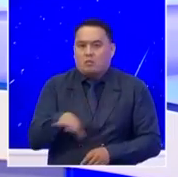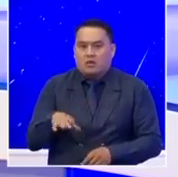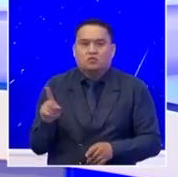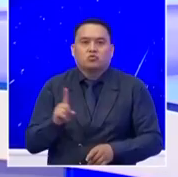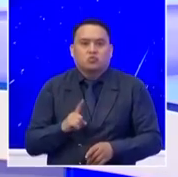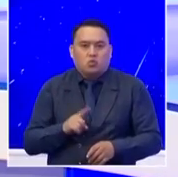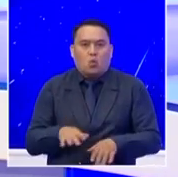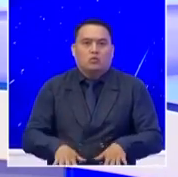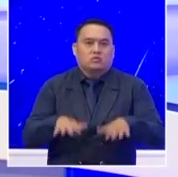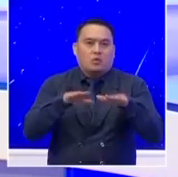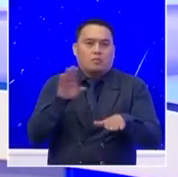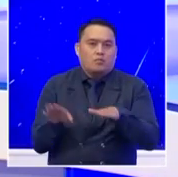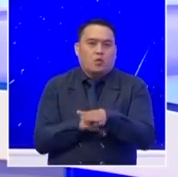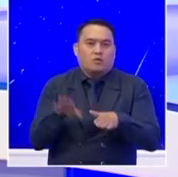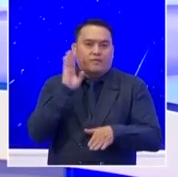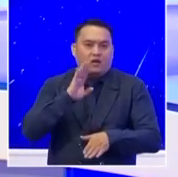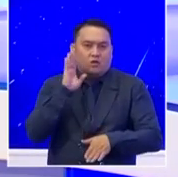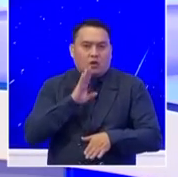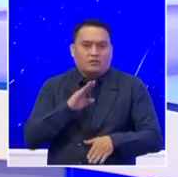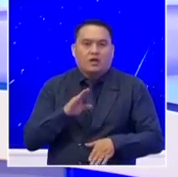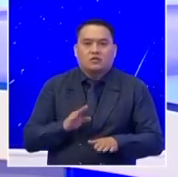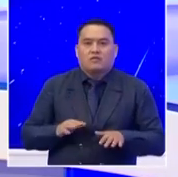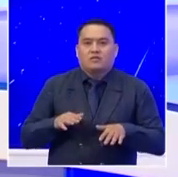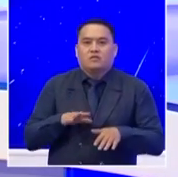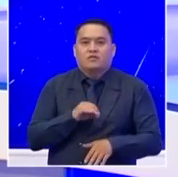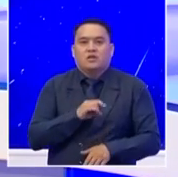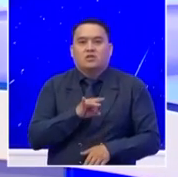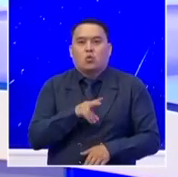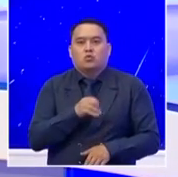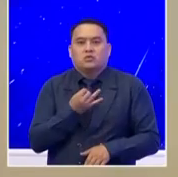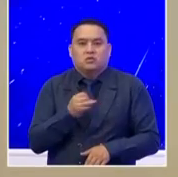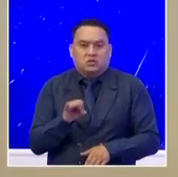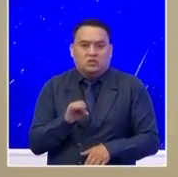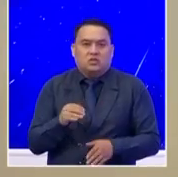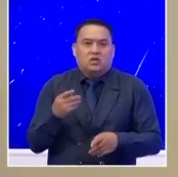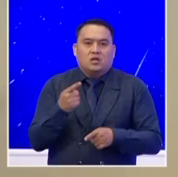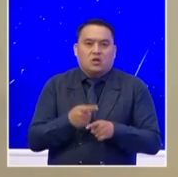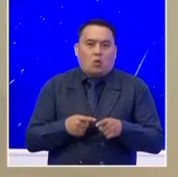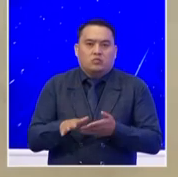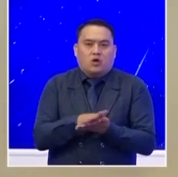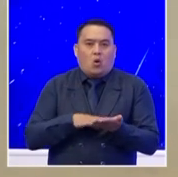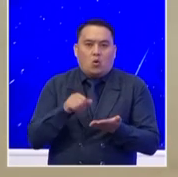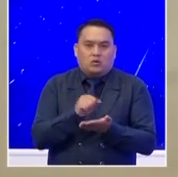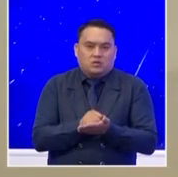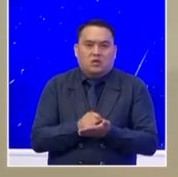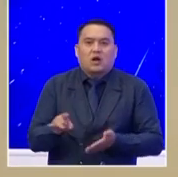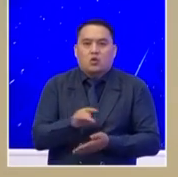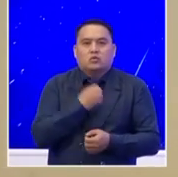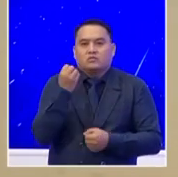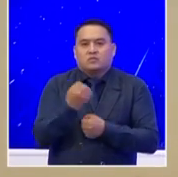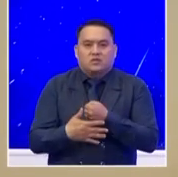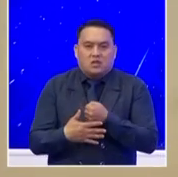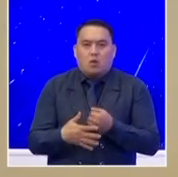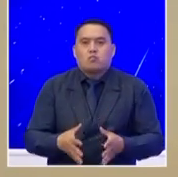данный момент затоплено уже 10 поселков. Вода вошла в село Фердауси. Частично подтоплен райцентр Мырзакент. Чтобы